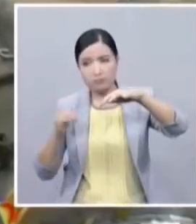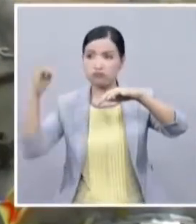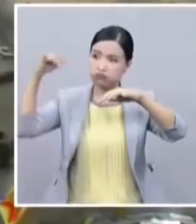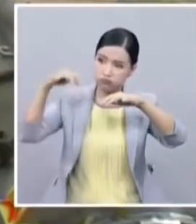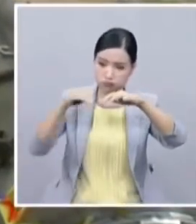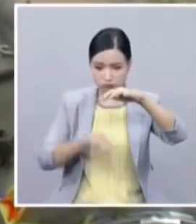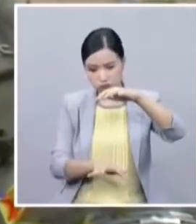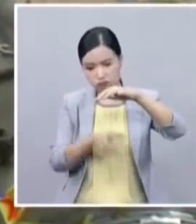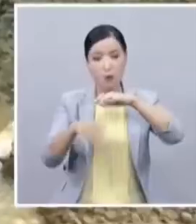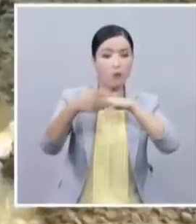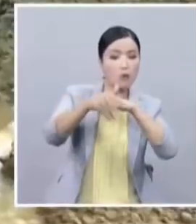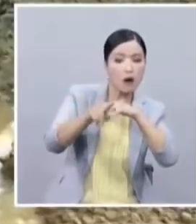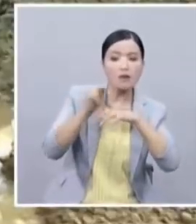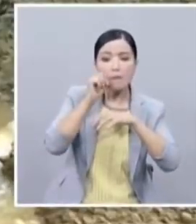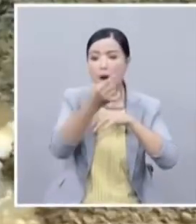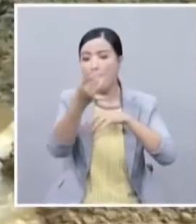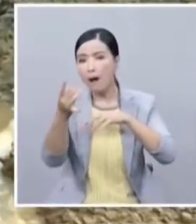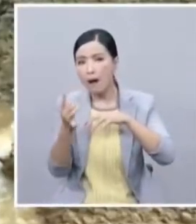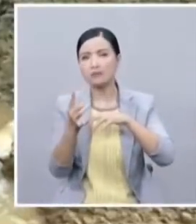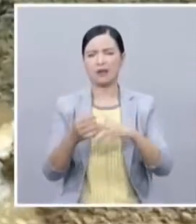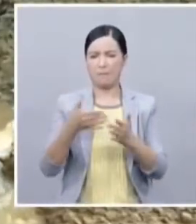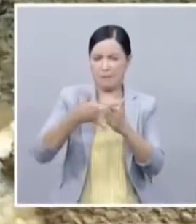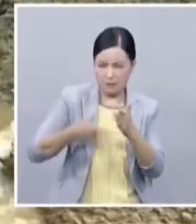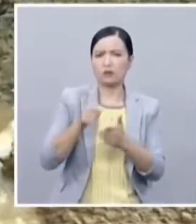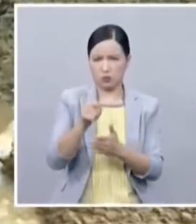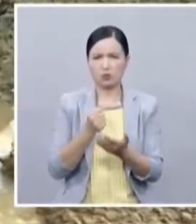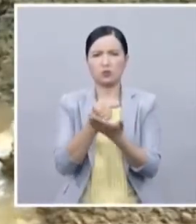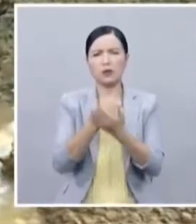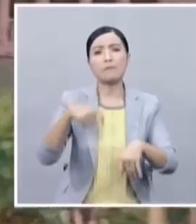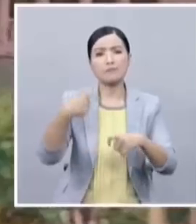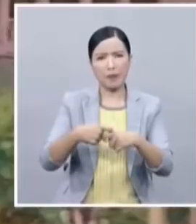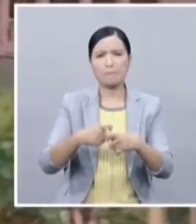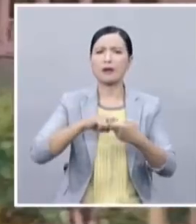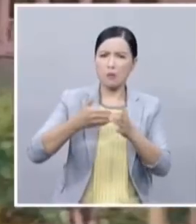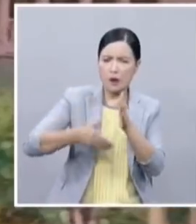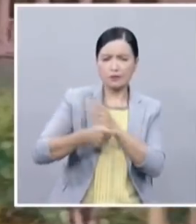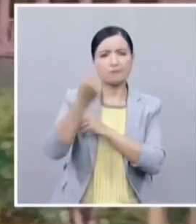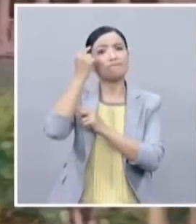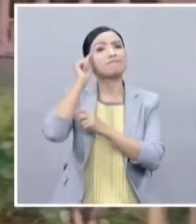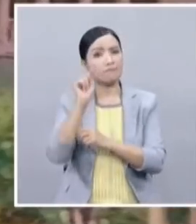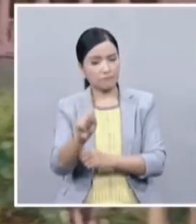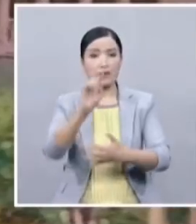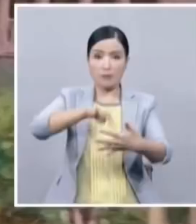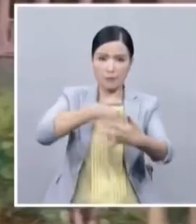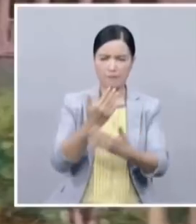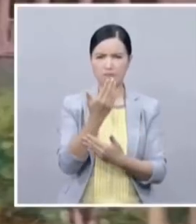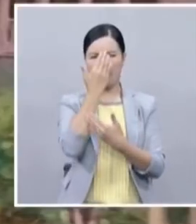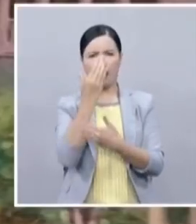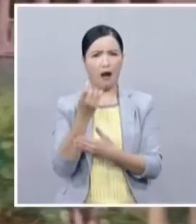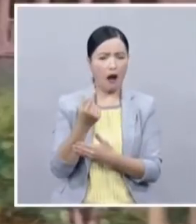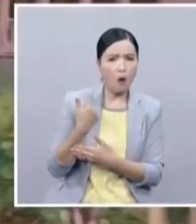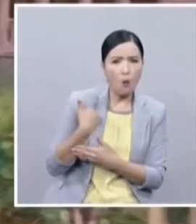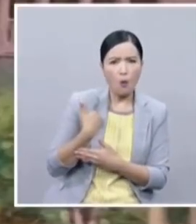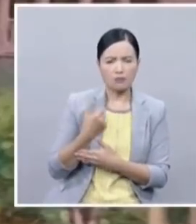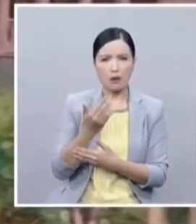ำนอกถ้ำนะครับซึ่งมันจะเป็นอุปสรรคต่อการช่วยชีวิตแล้วเราจะต้องคิดถึงแผนประชาเทศกรณีที่อา